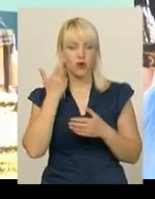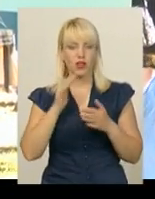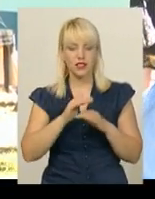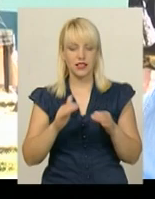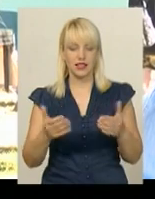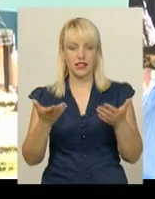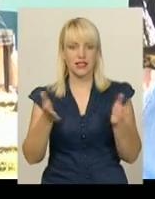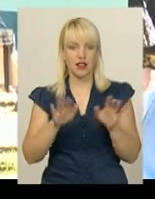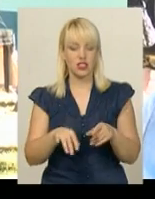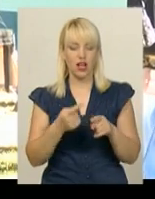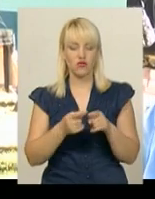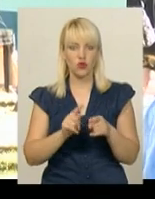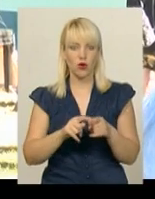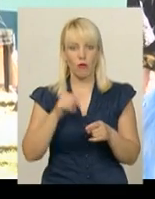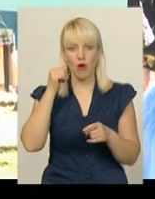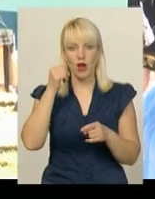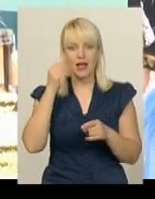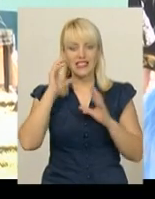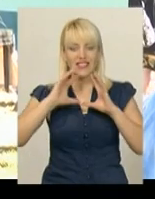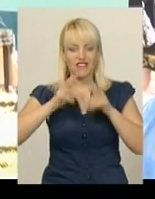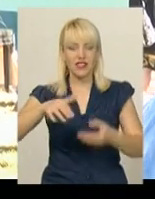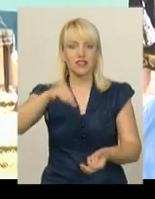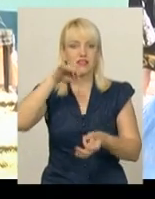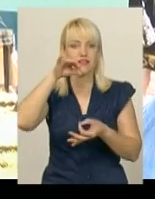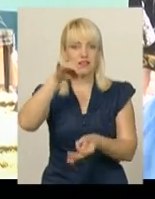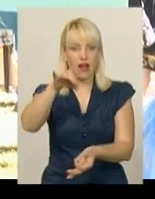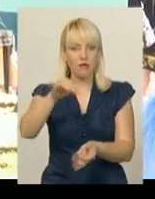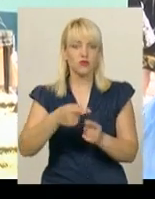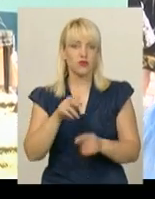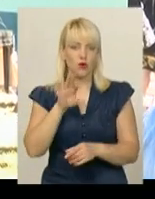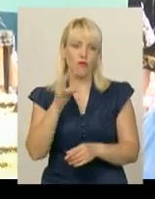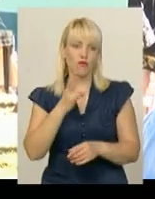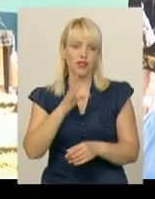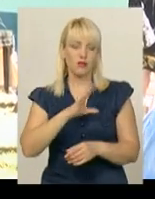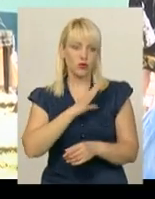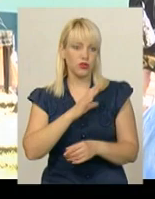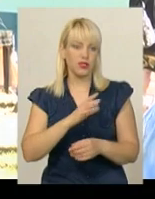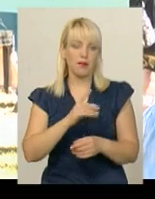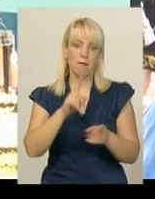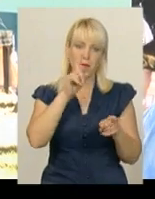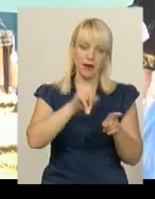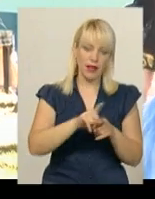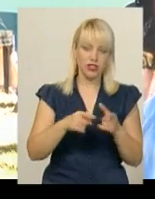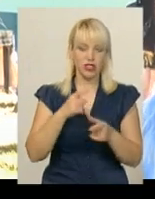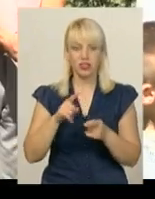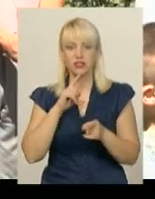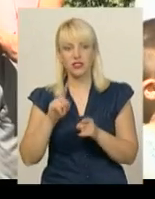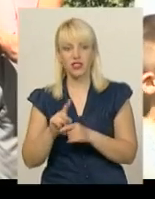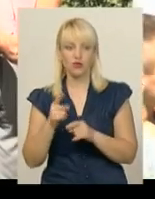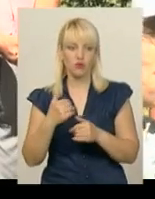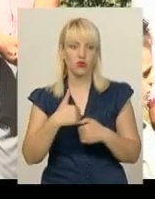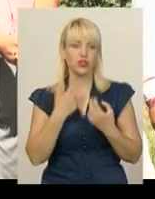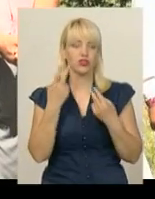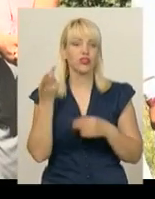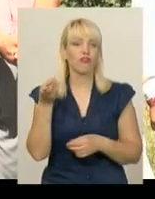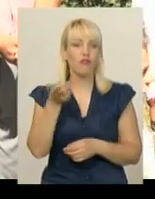світі сам на сам, перший, хто повинен бути поруч, це повинен бути чи брат, чи сестра. Тобто тому ми хотіли 2. Сьогодні